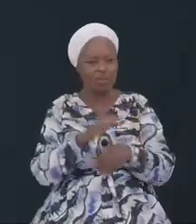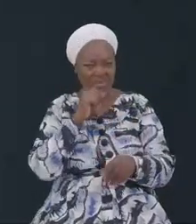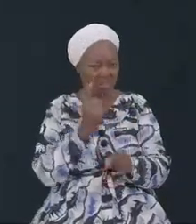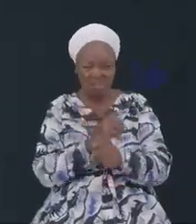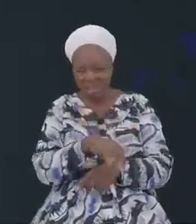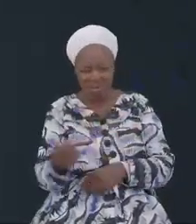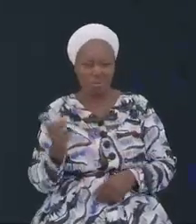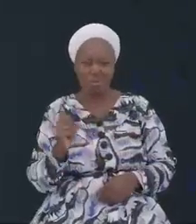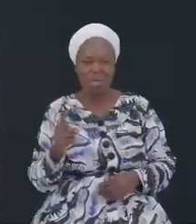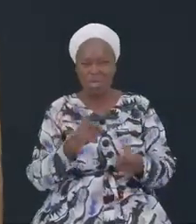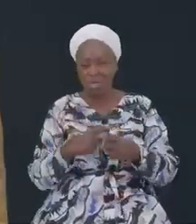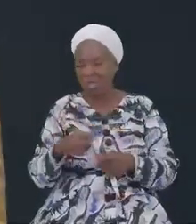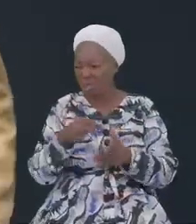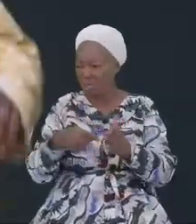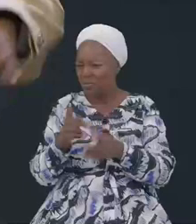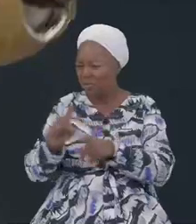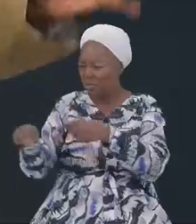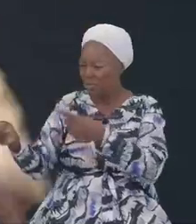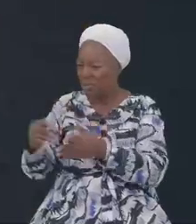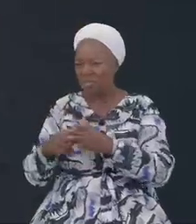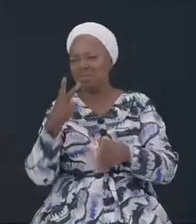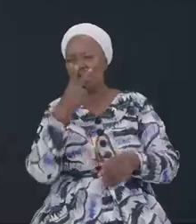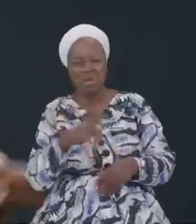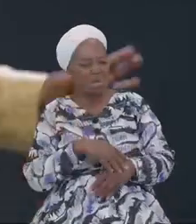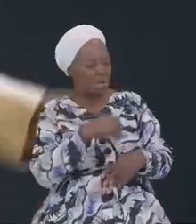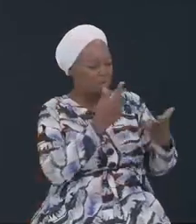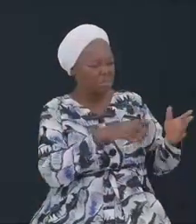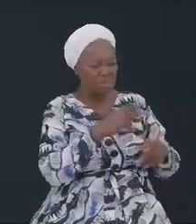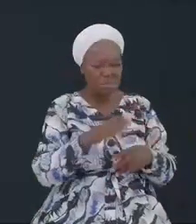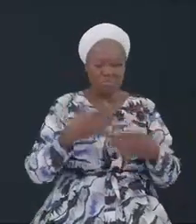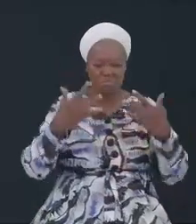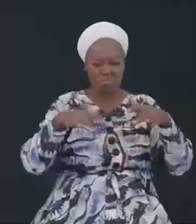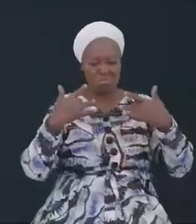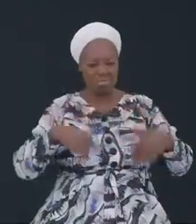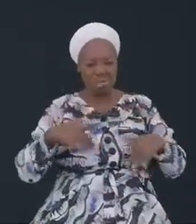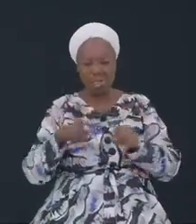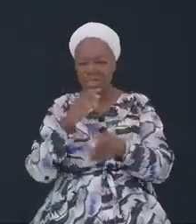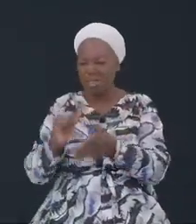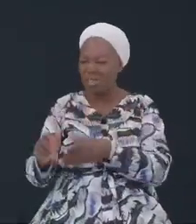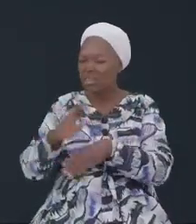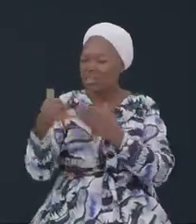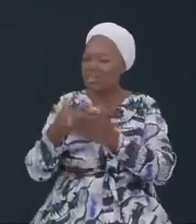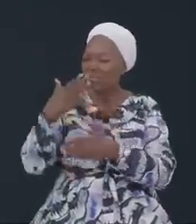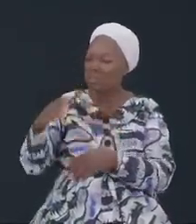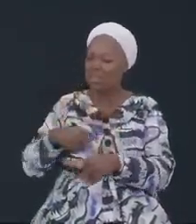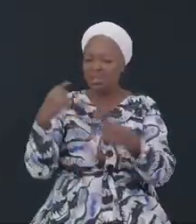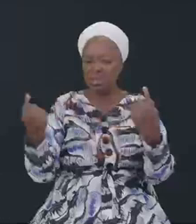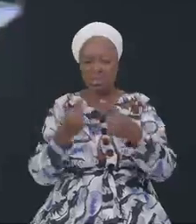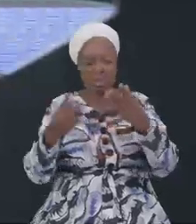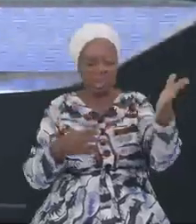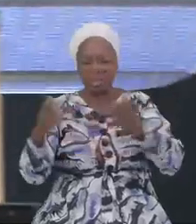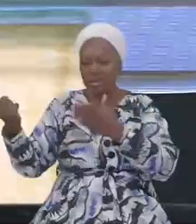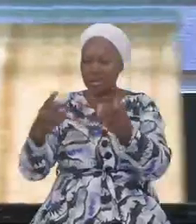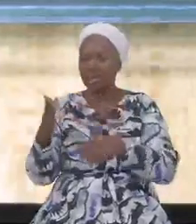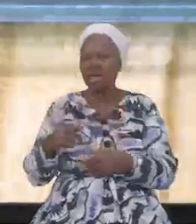C'est des gens que Dieu parle. Si c'est des gens, ce n'est pas quelqu'un qui parle, d'autre vole, l'autre boit, l'autre vit dans